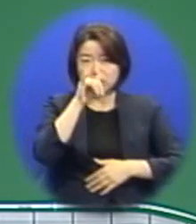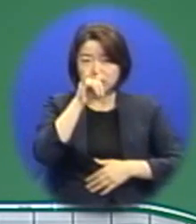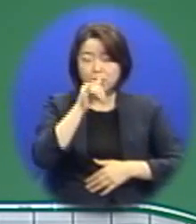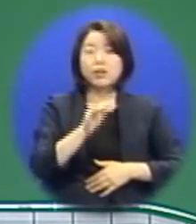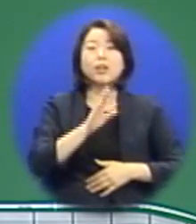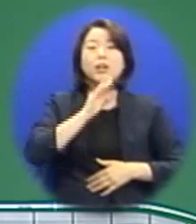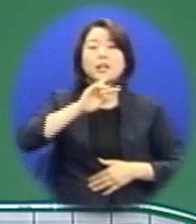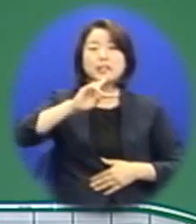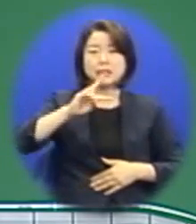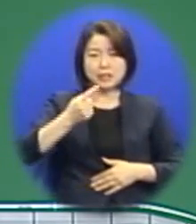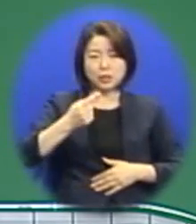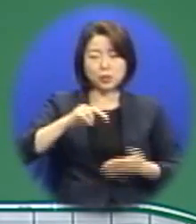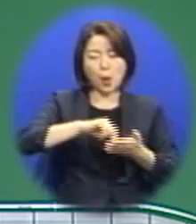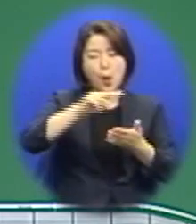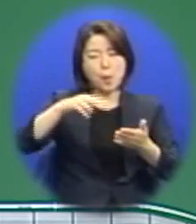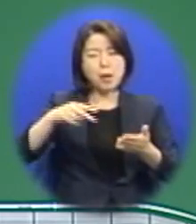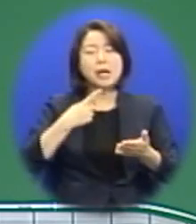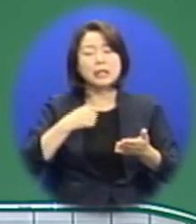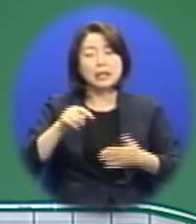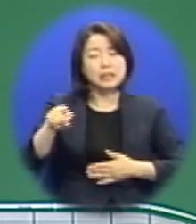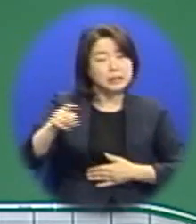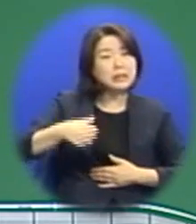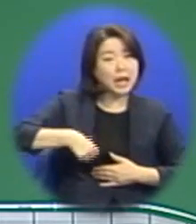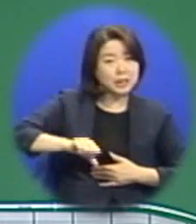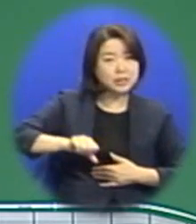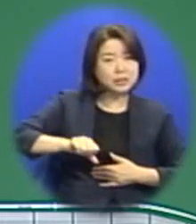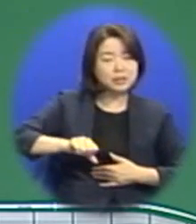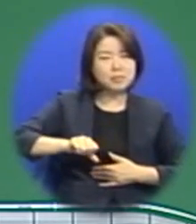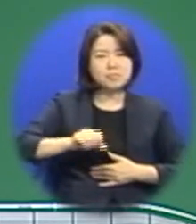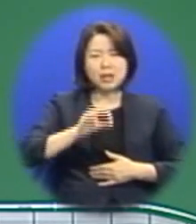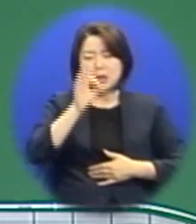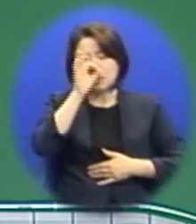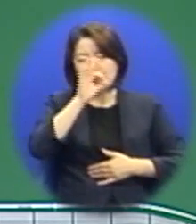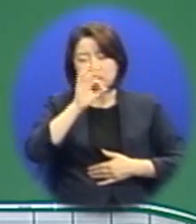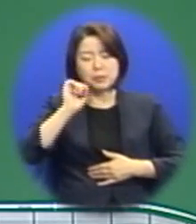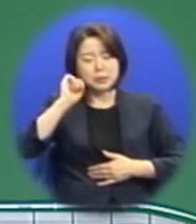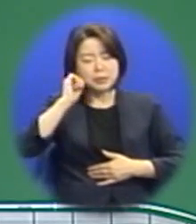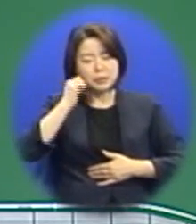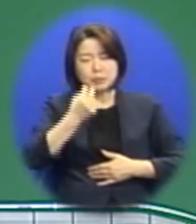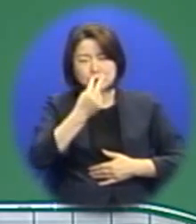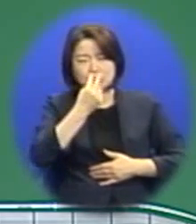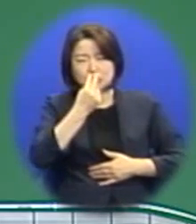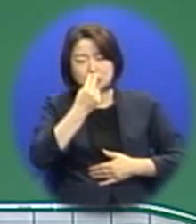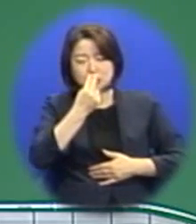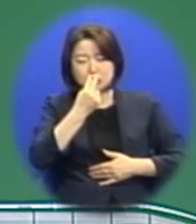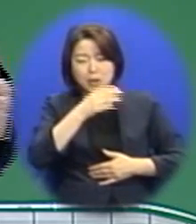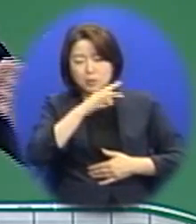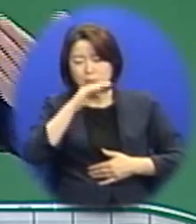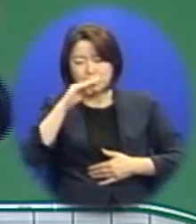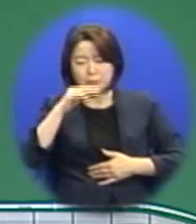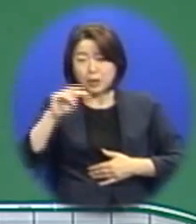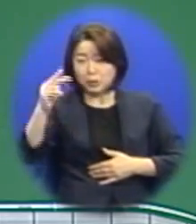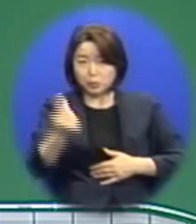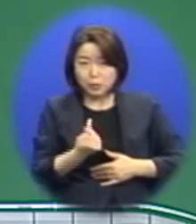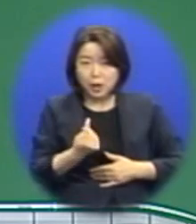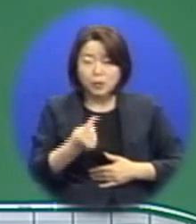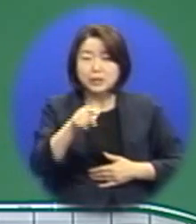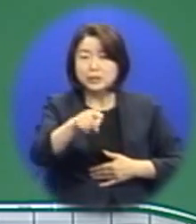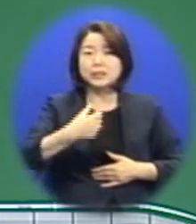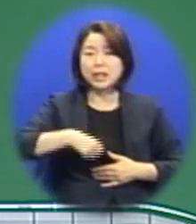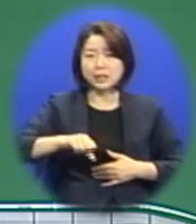아버지는 방탕했던 그 아들, 돼지 냄새 풀풀 나고 돌아오는 그 아들